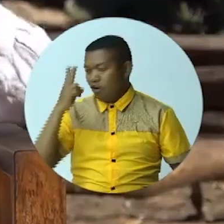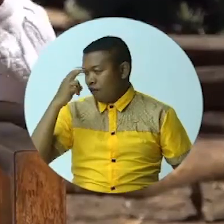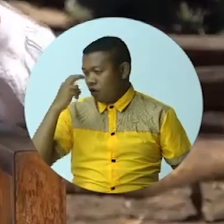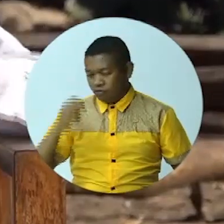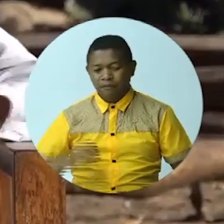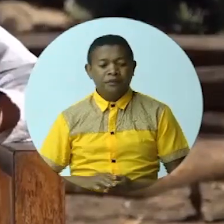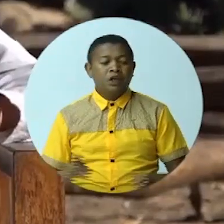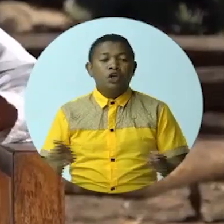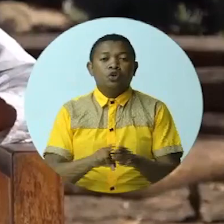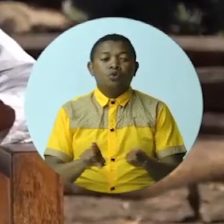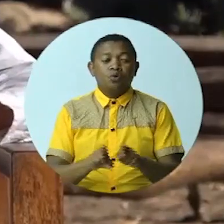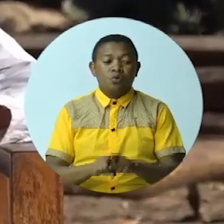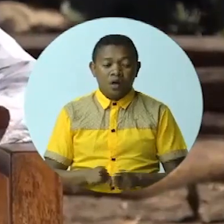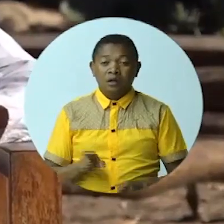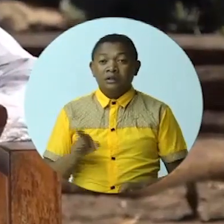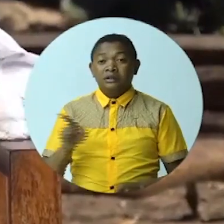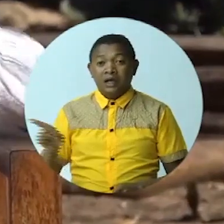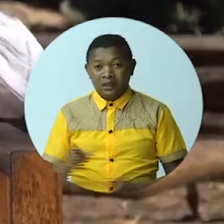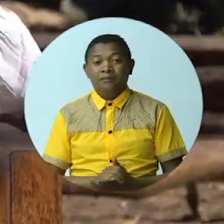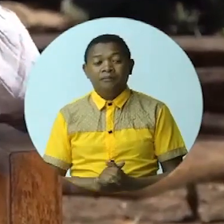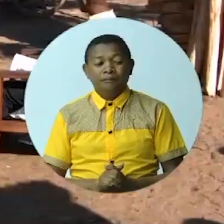Tsy ela ihany koa dia efa nametsika ny camion benne